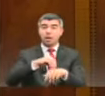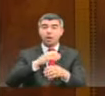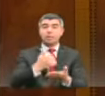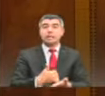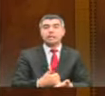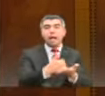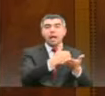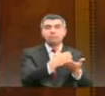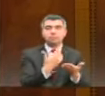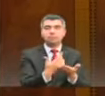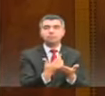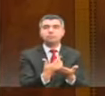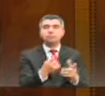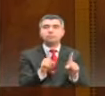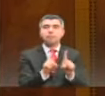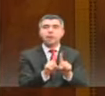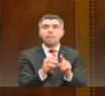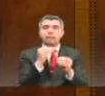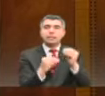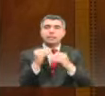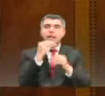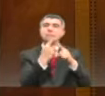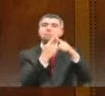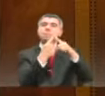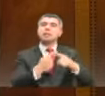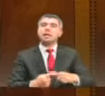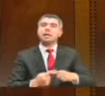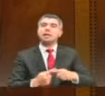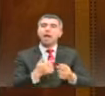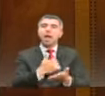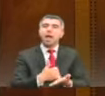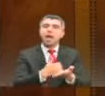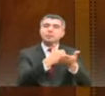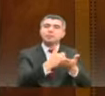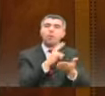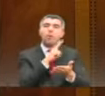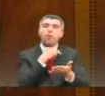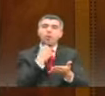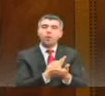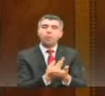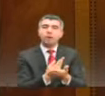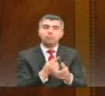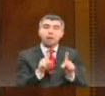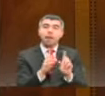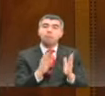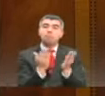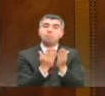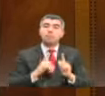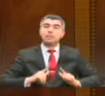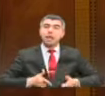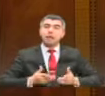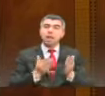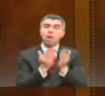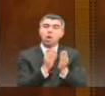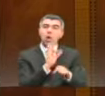تيسير ورفع الغلاف المالي المرصود له من أجل ضمان التمدرس. توسيع الدوائر